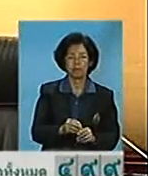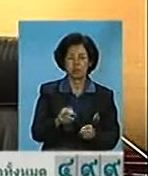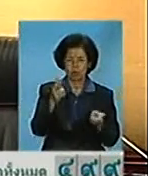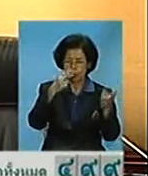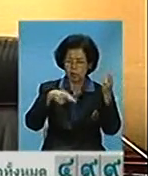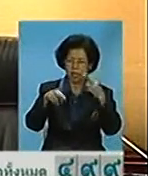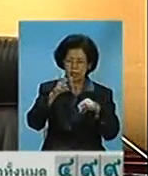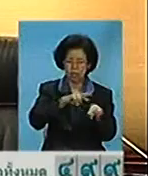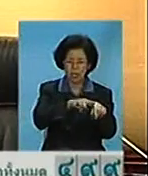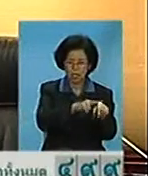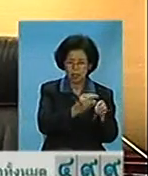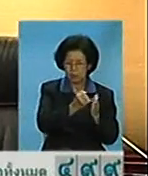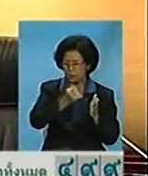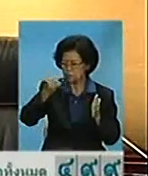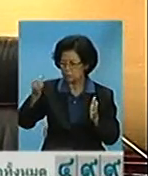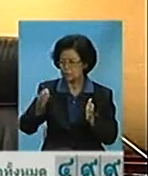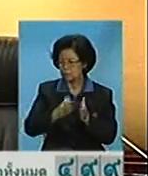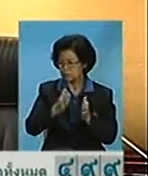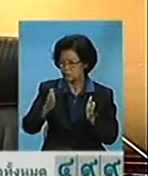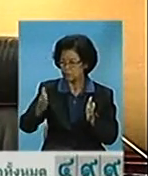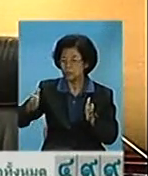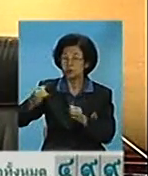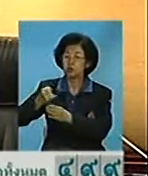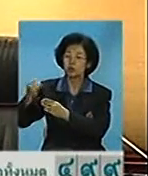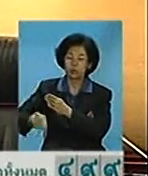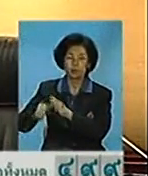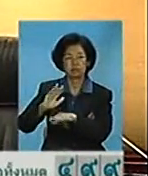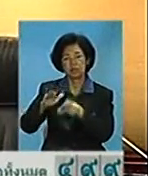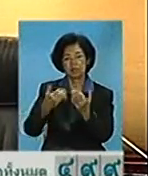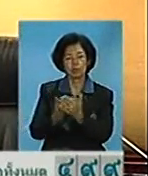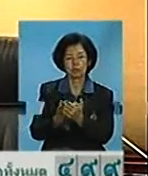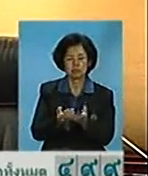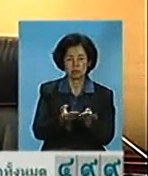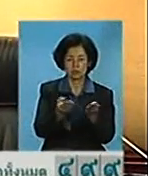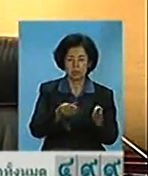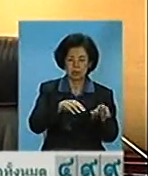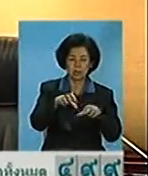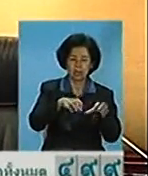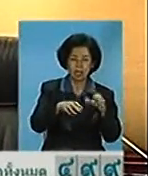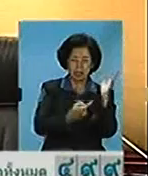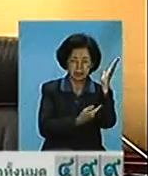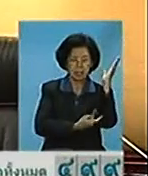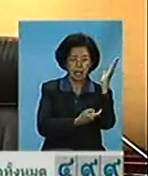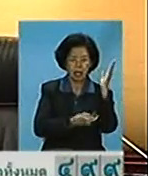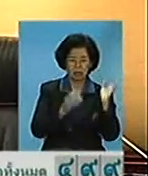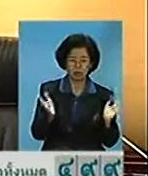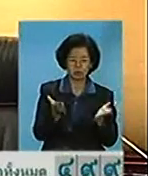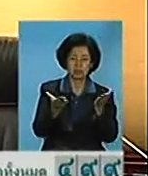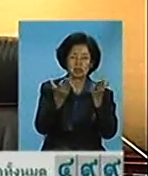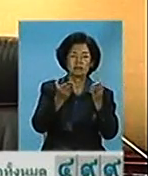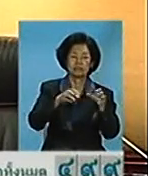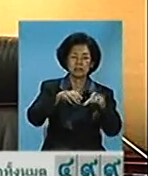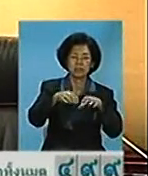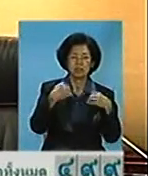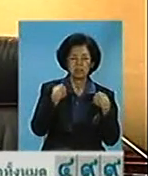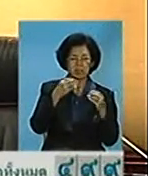แต่ต้นน้ำกลางน้ำจนปลายน้ำไปทั้งหมดนะครับบริหารจัดการเกี่ยวกับการยางส่งเสริมสนับสนุนและจัดให้มี